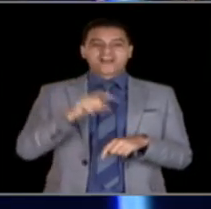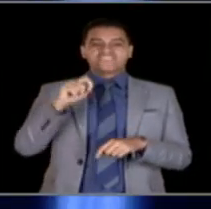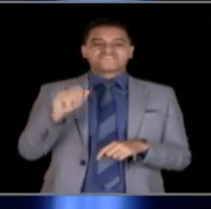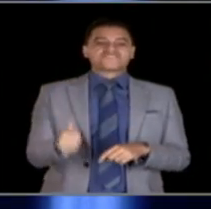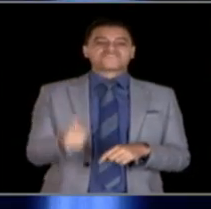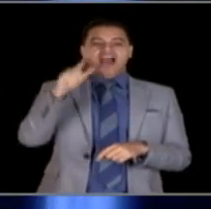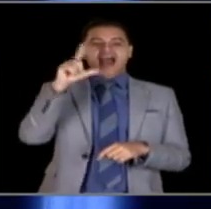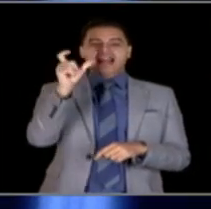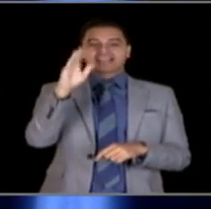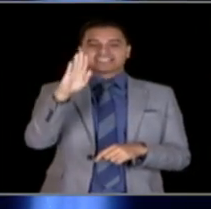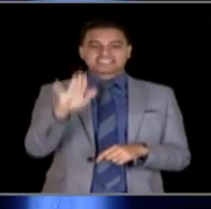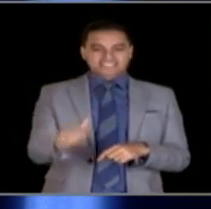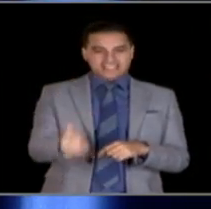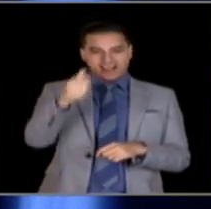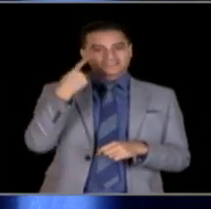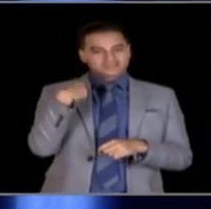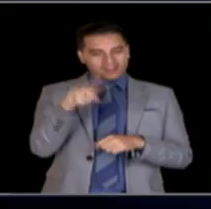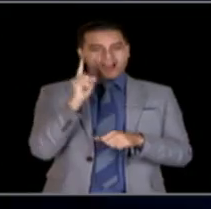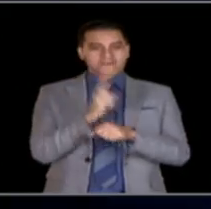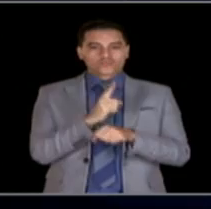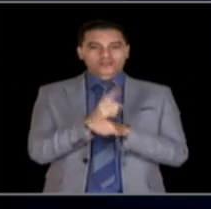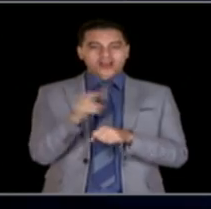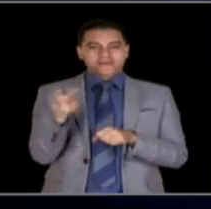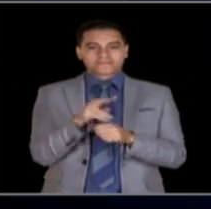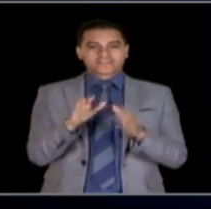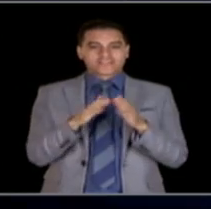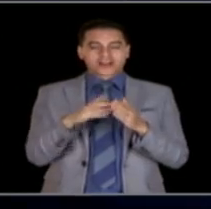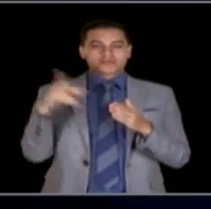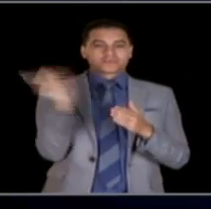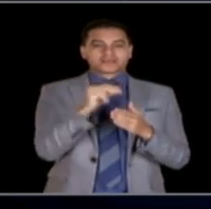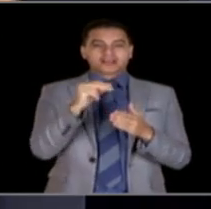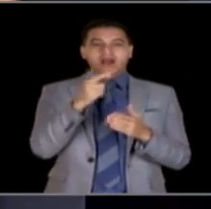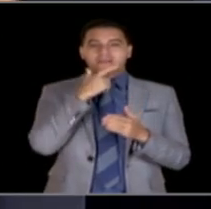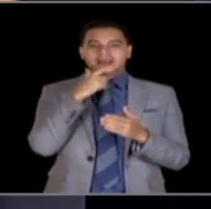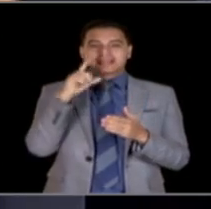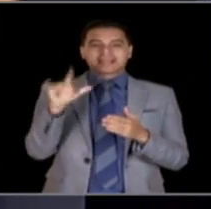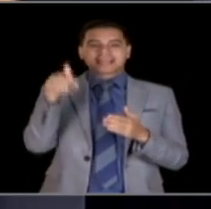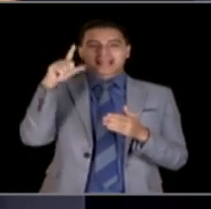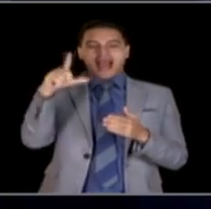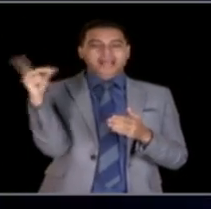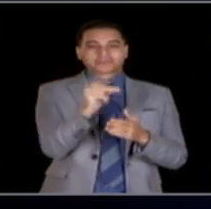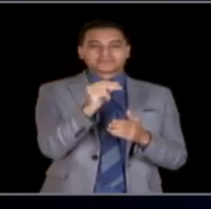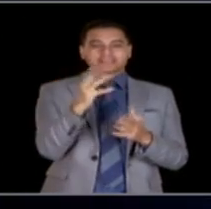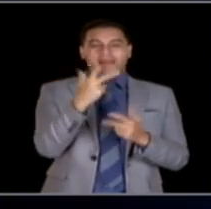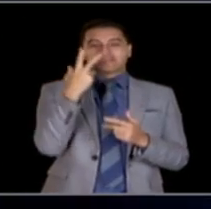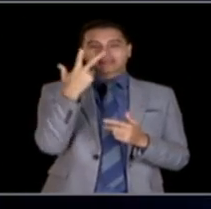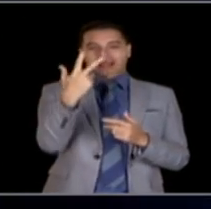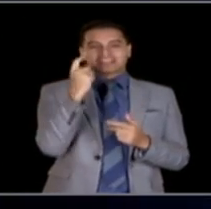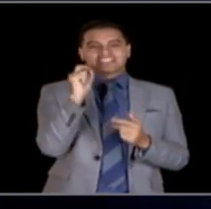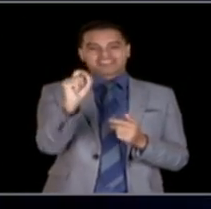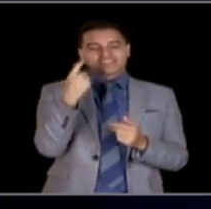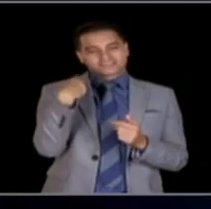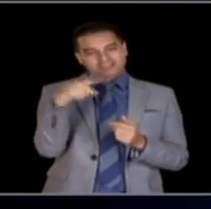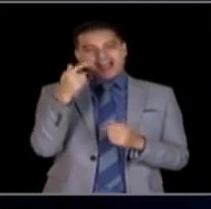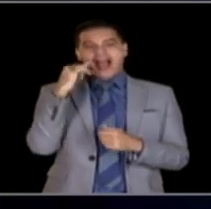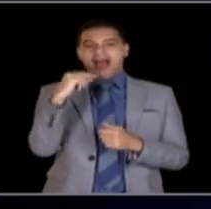كوبر كان بيدرب فالنسيا، وريال مدريد كسبت كام بقى؟ 3-0. أحمد